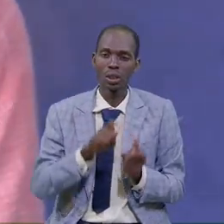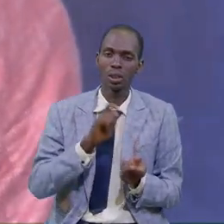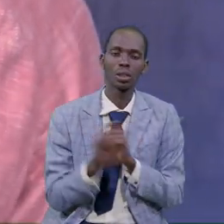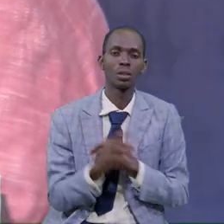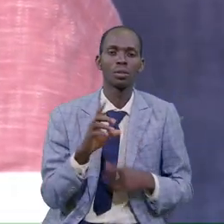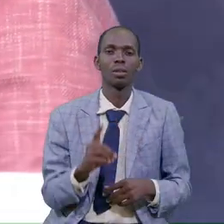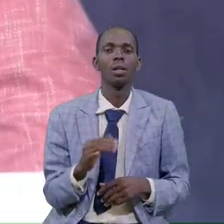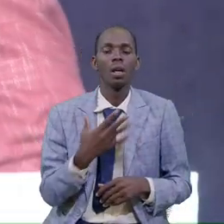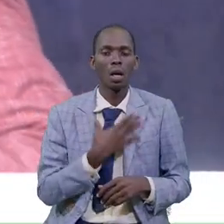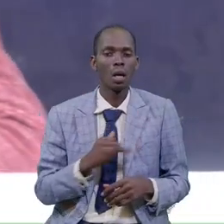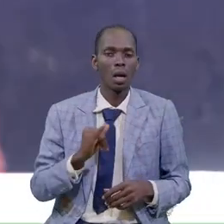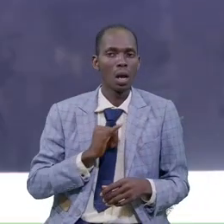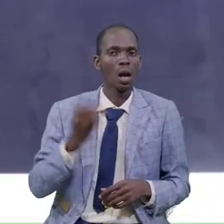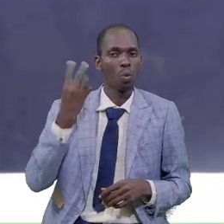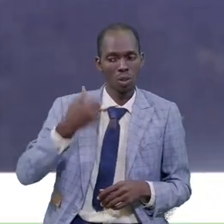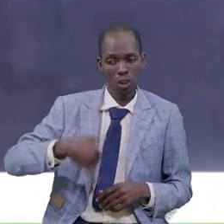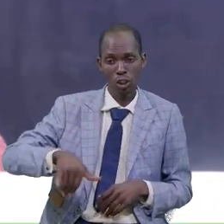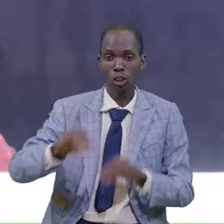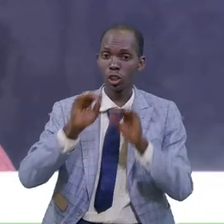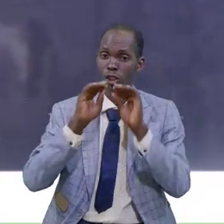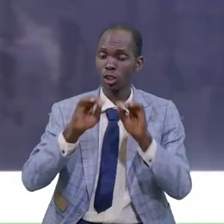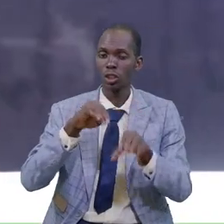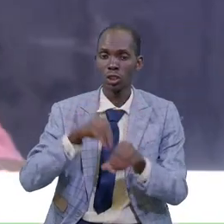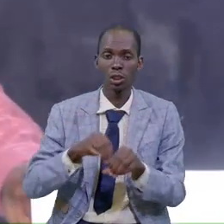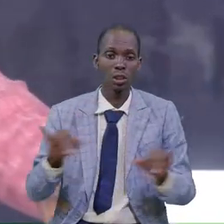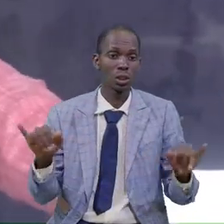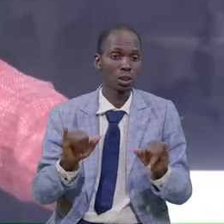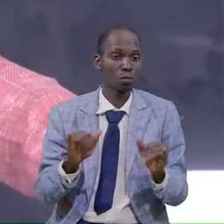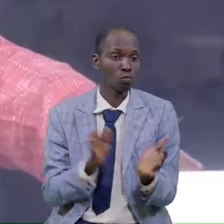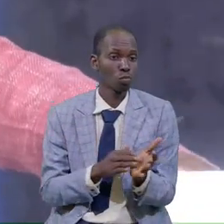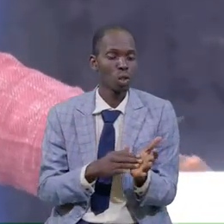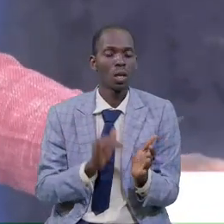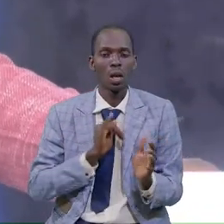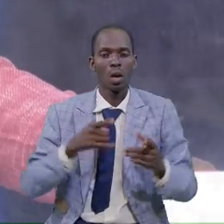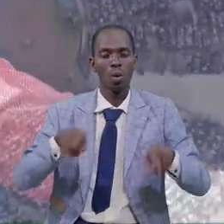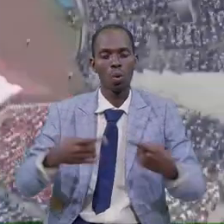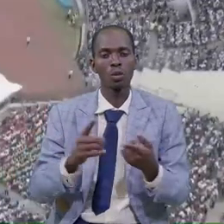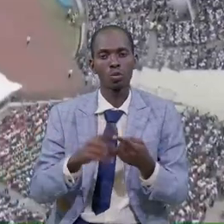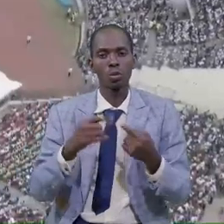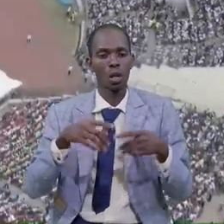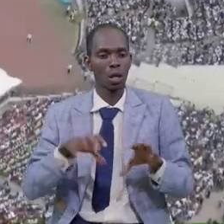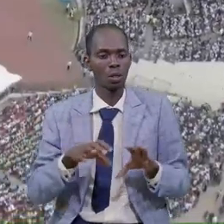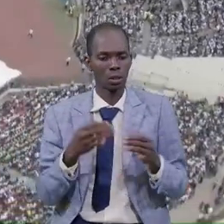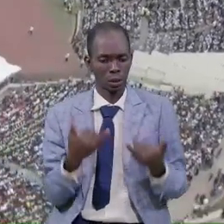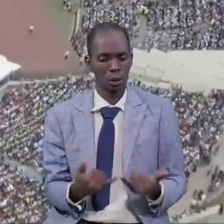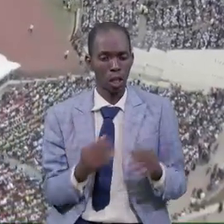Et j'enseignais toujours dans la même école. Maintenant, j'étais allé en classe, plus de chicotte en main.